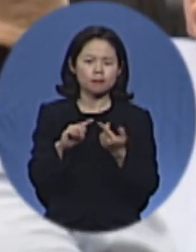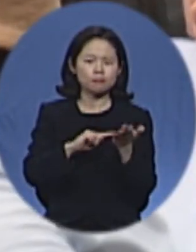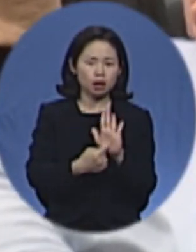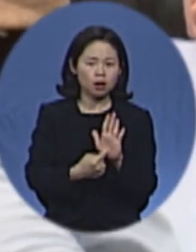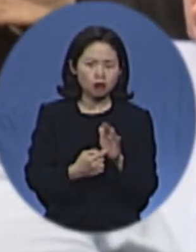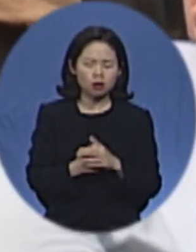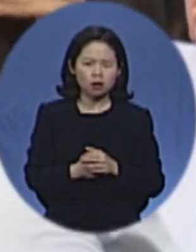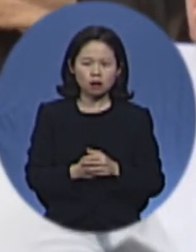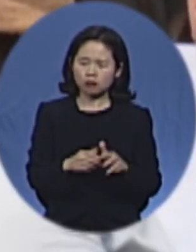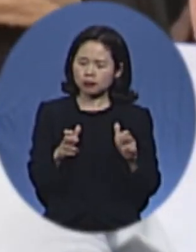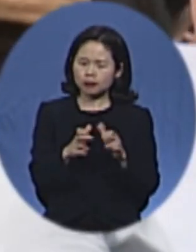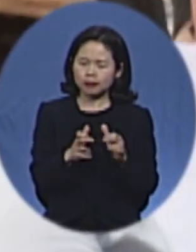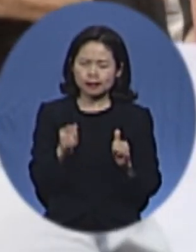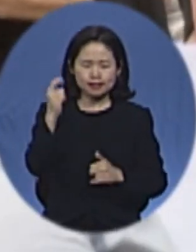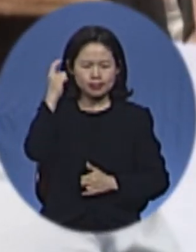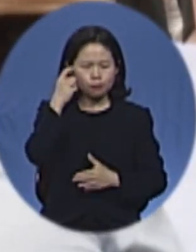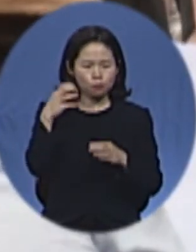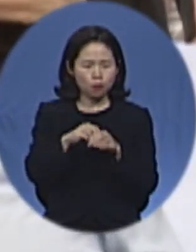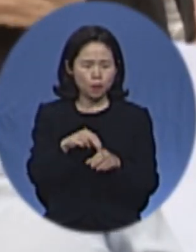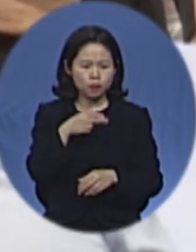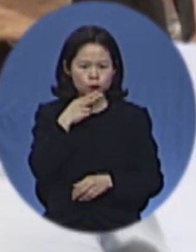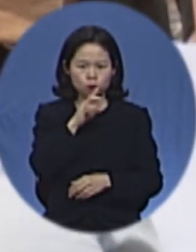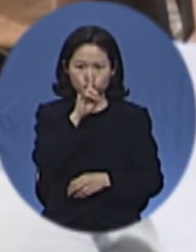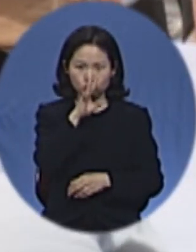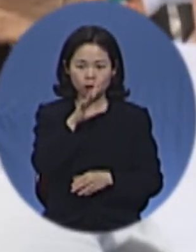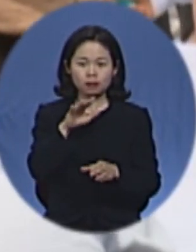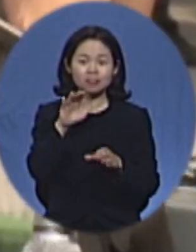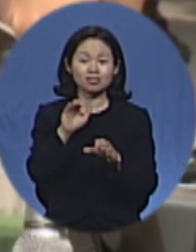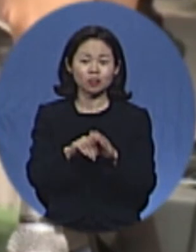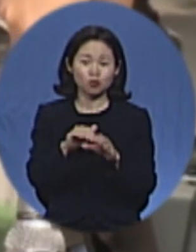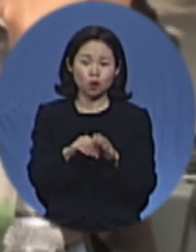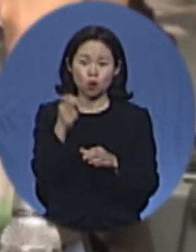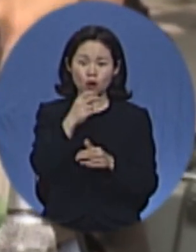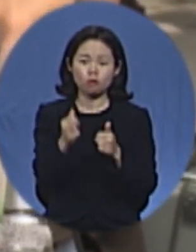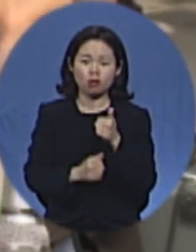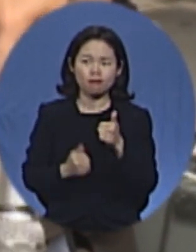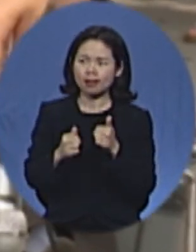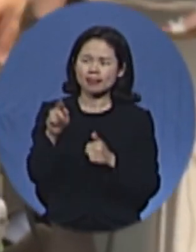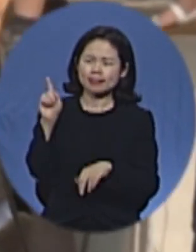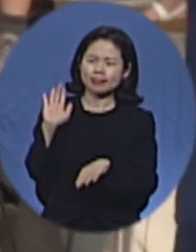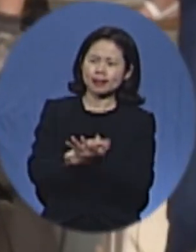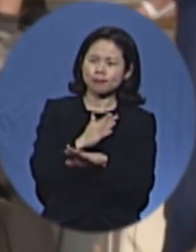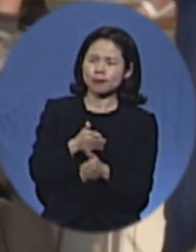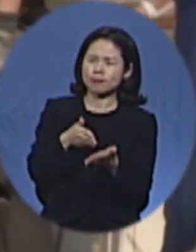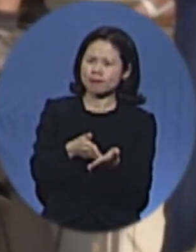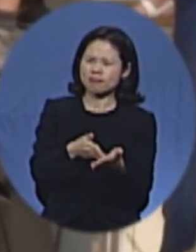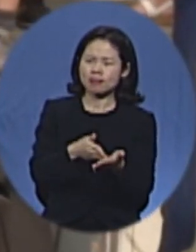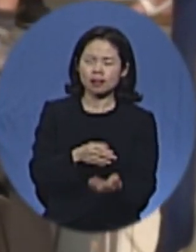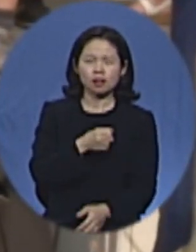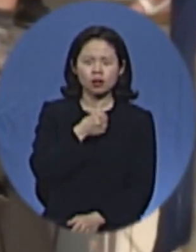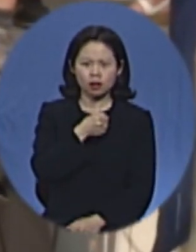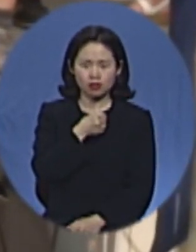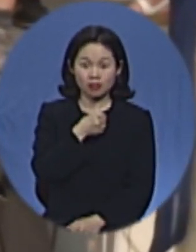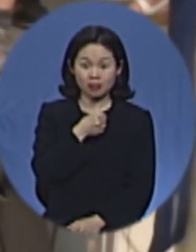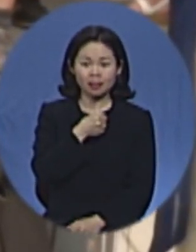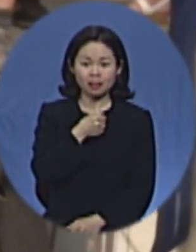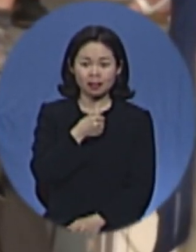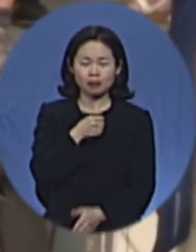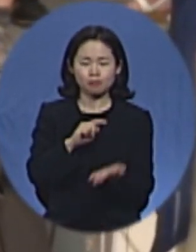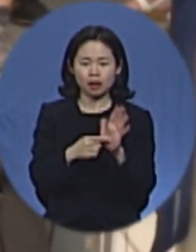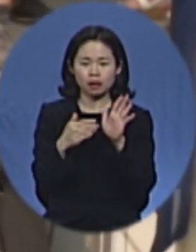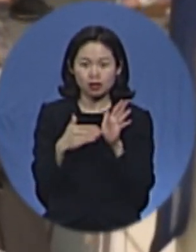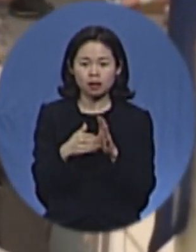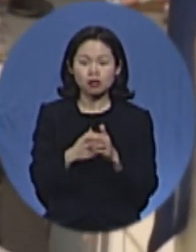의사를 전혀 반영하지 않고 있는 중앙선거관리위원회를 규탄하는 기자회견을 진행했습니다. 정희 씨는